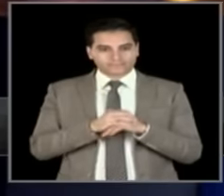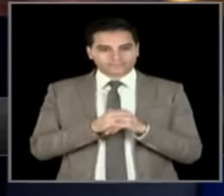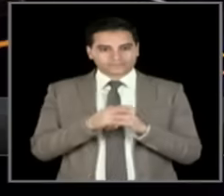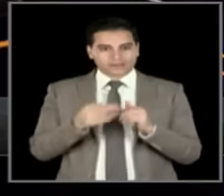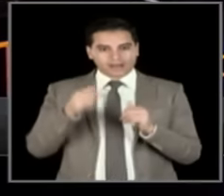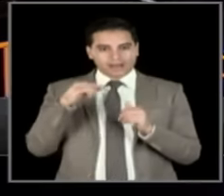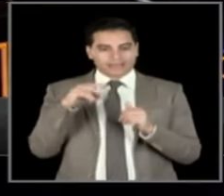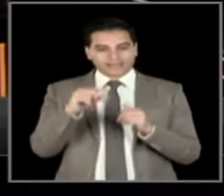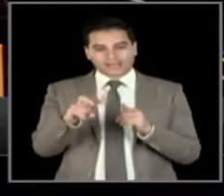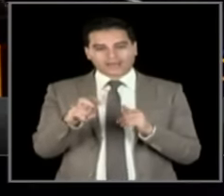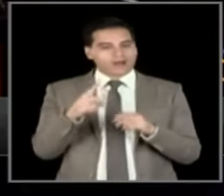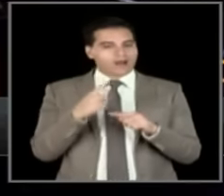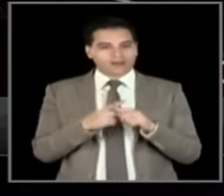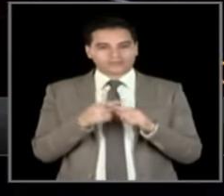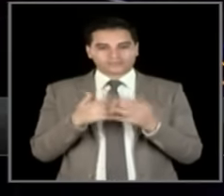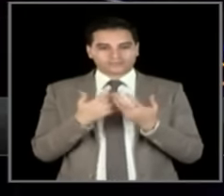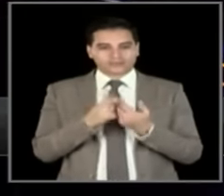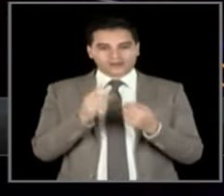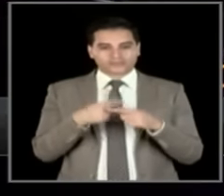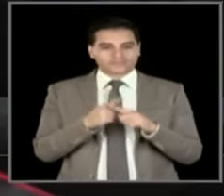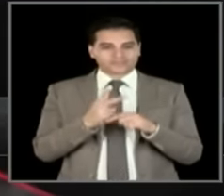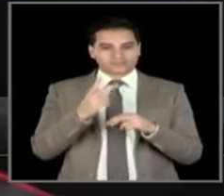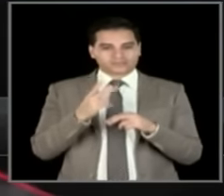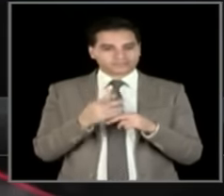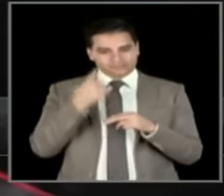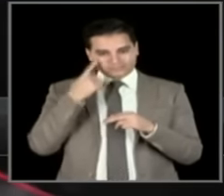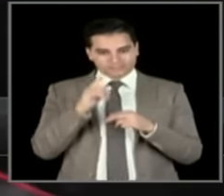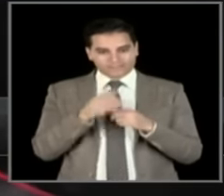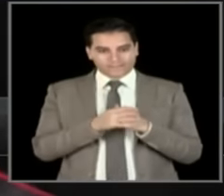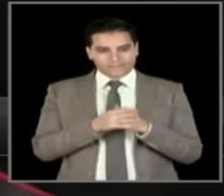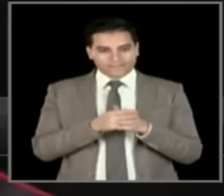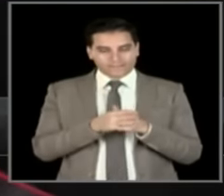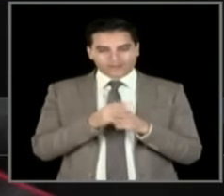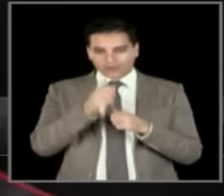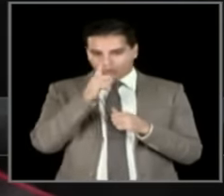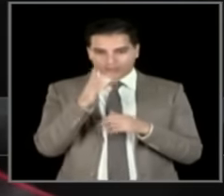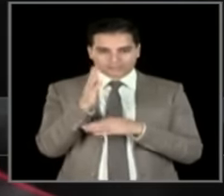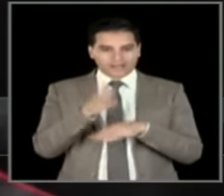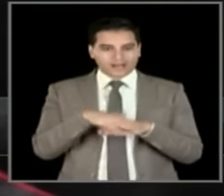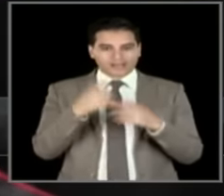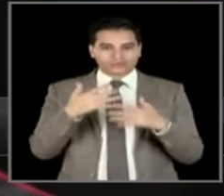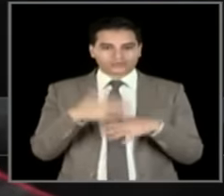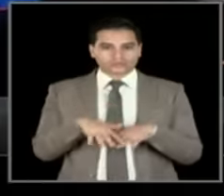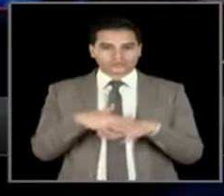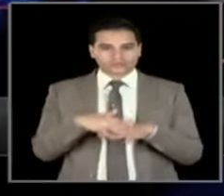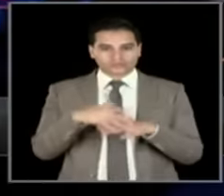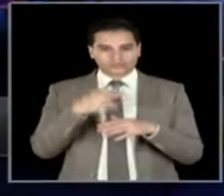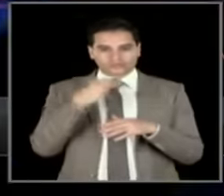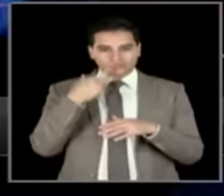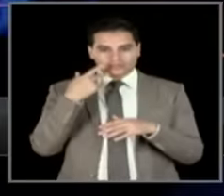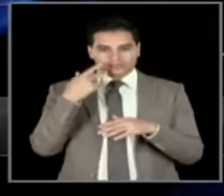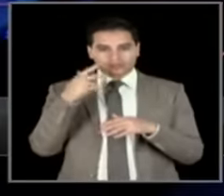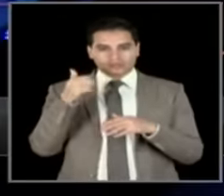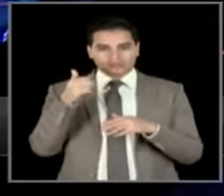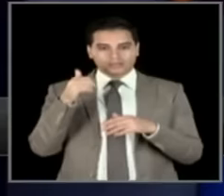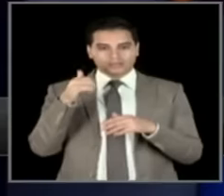عيد الأيوبي. غلط. ما هو حاصل ضرب 15 في 7؟ باص. ما هي اللغة الرسمية في دولة جورجيا؟ التركية.